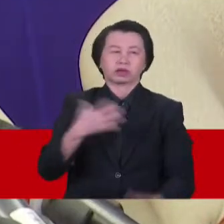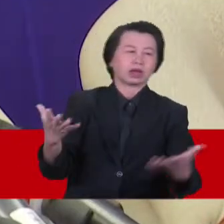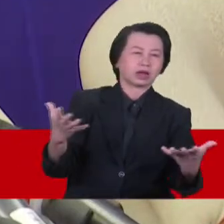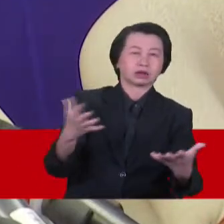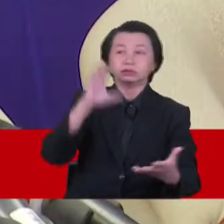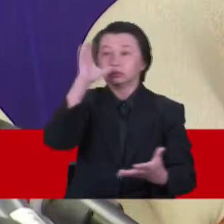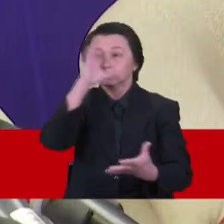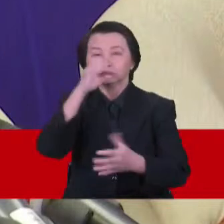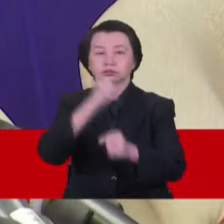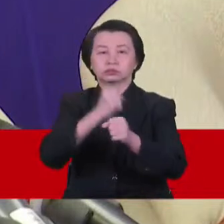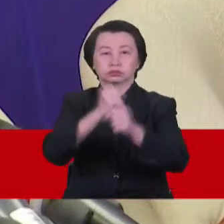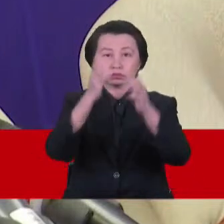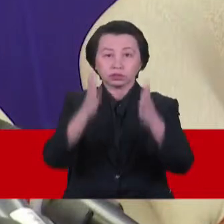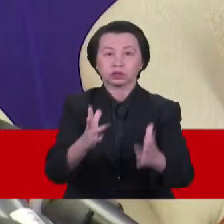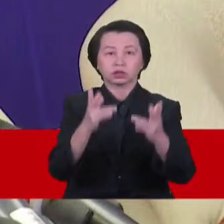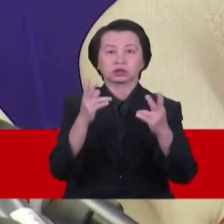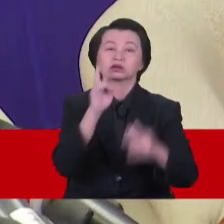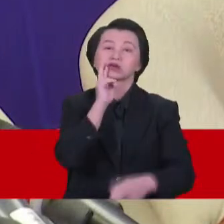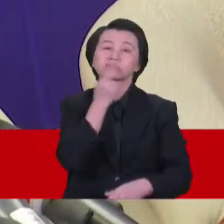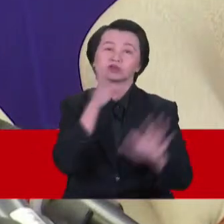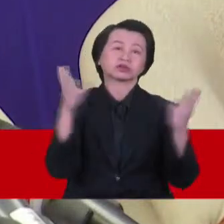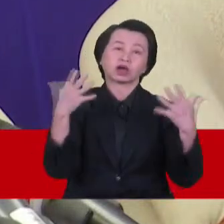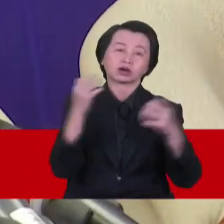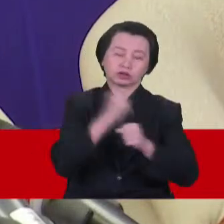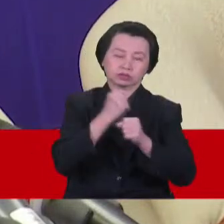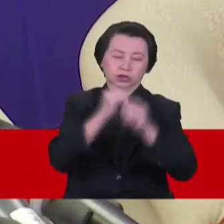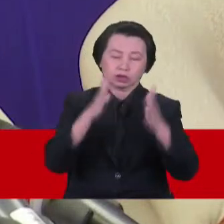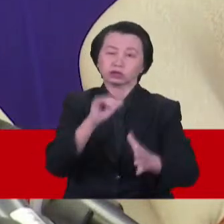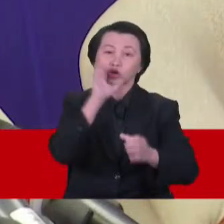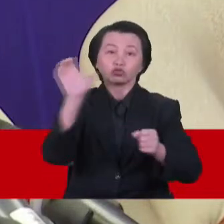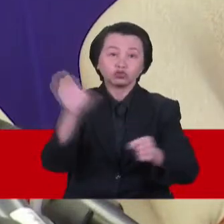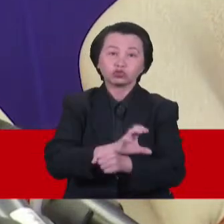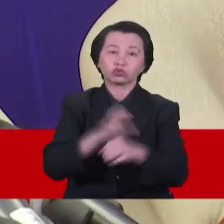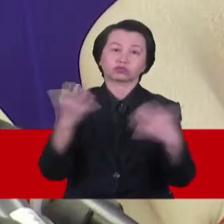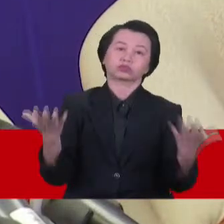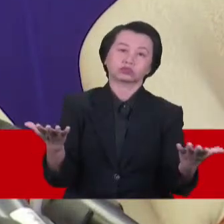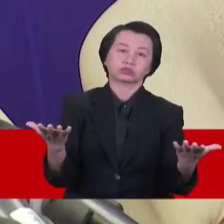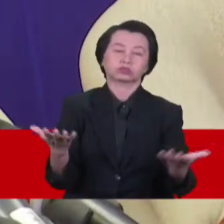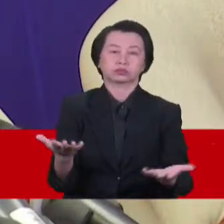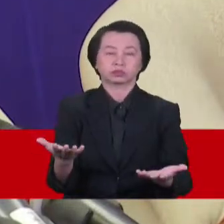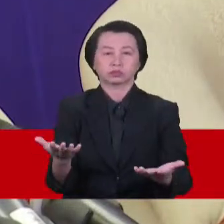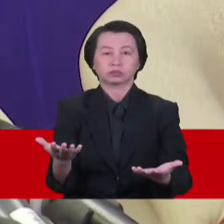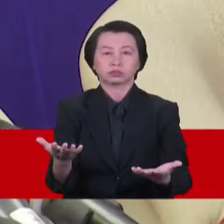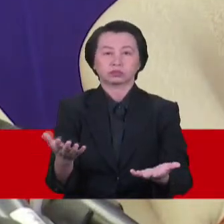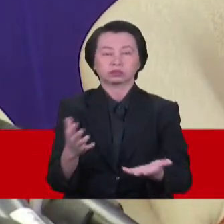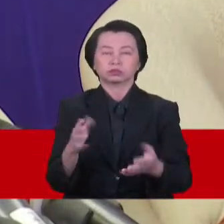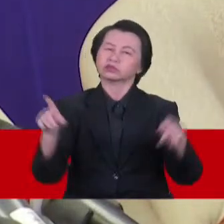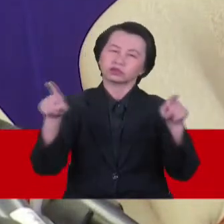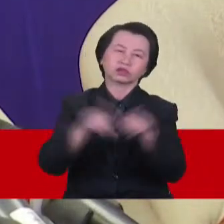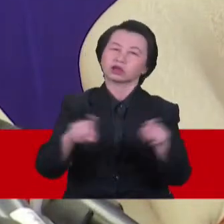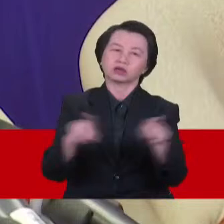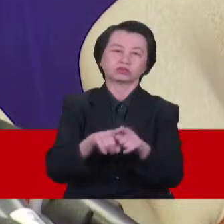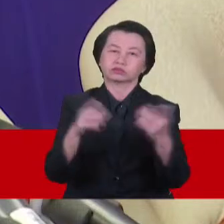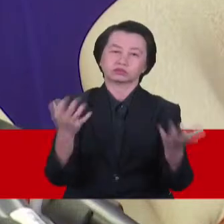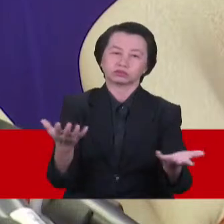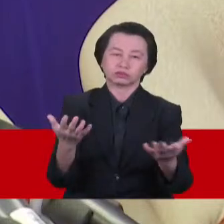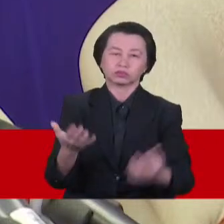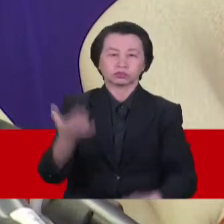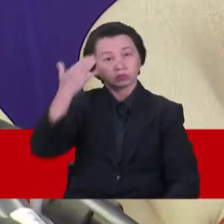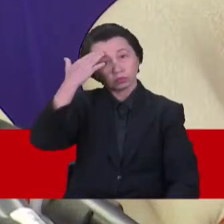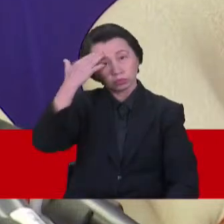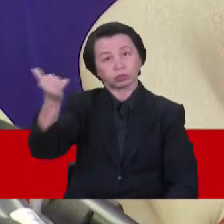di kedai-kedai mereka, tempat-tempat mereka berniaga ni. Sama juga